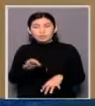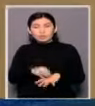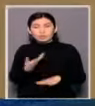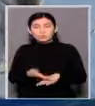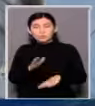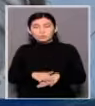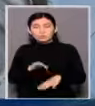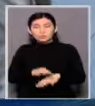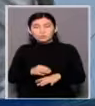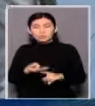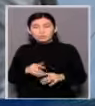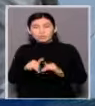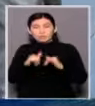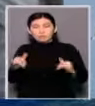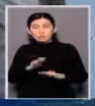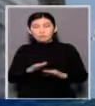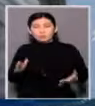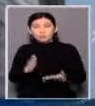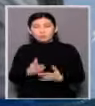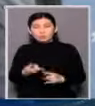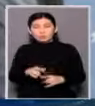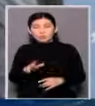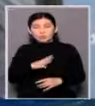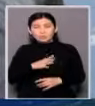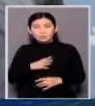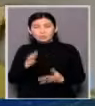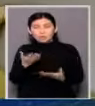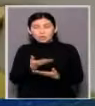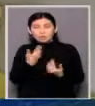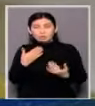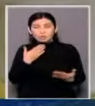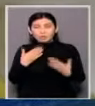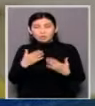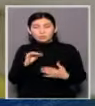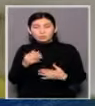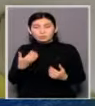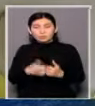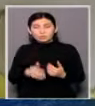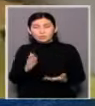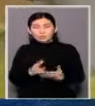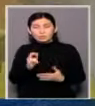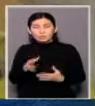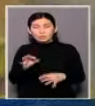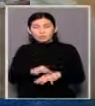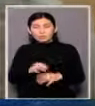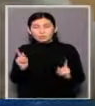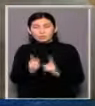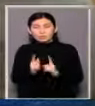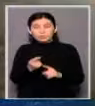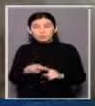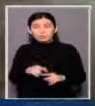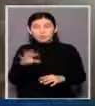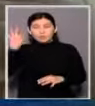тяжелая форма отклонения в развитии ребенка. Это означает отсутствие отношений с социальной средой. Как симптом встречается при